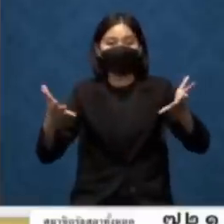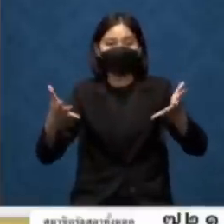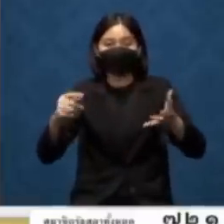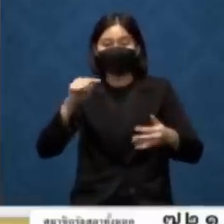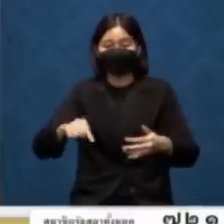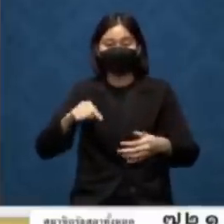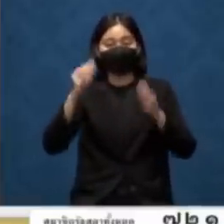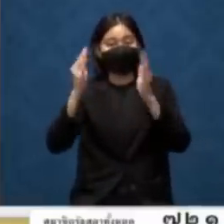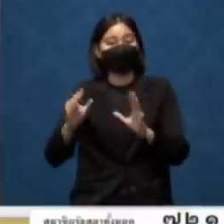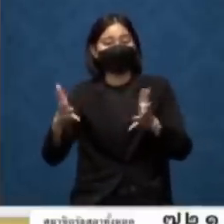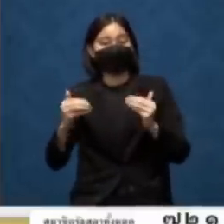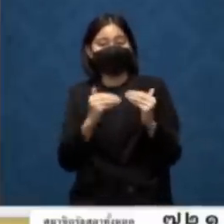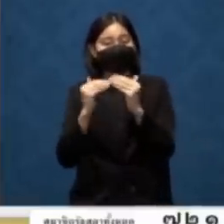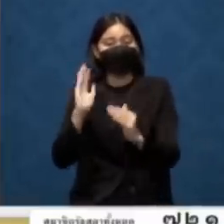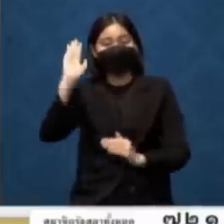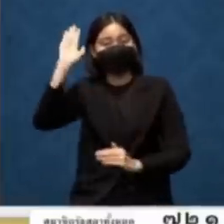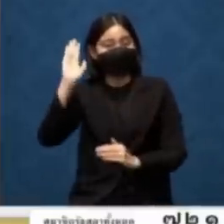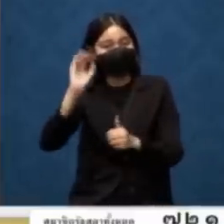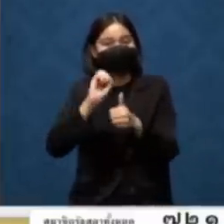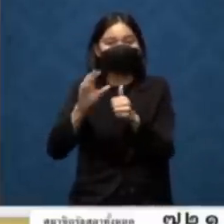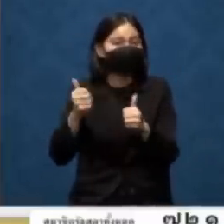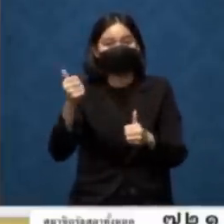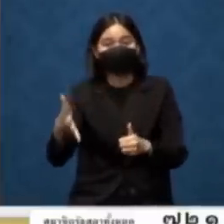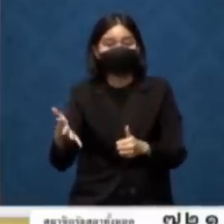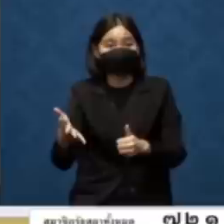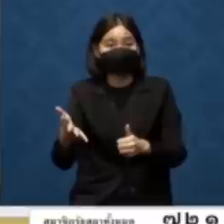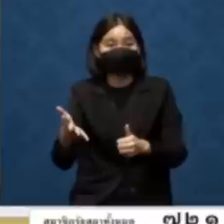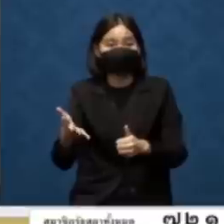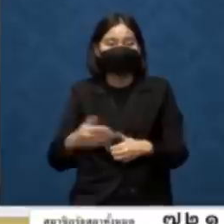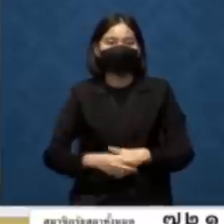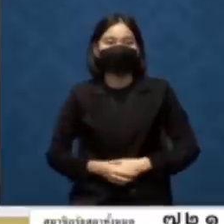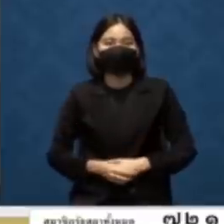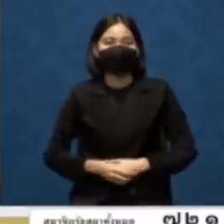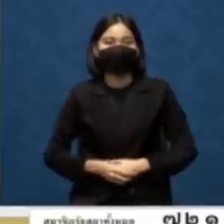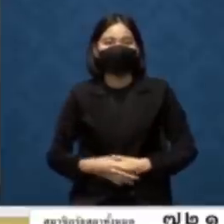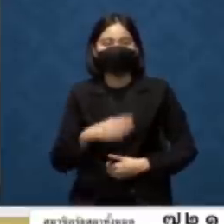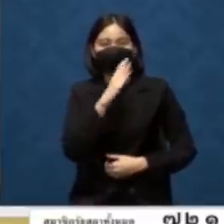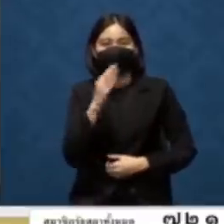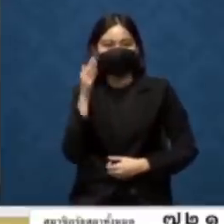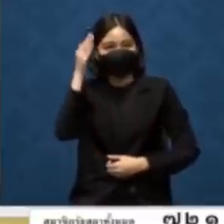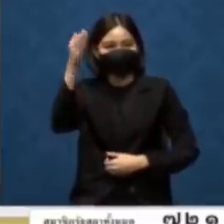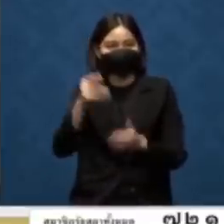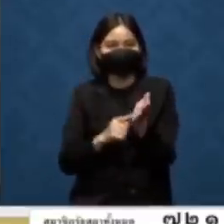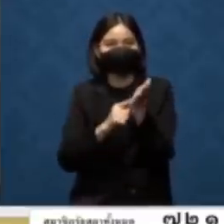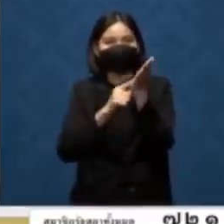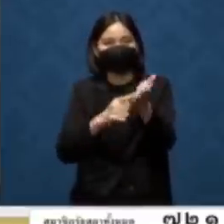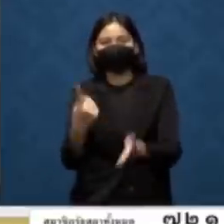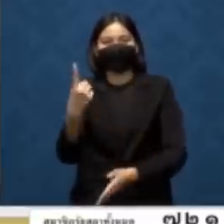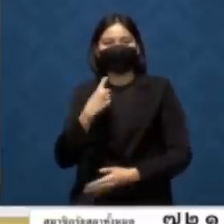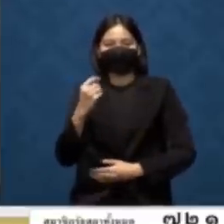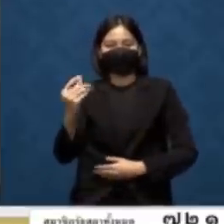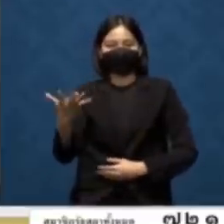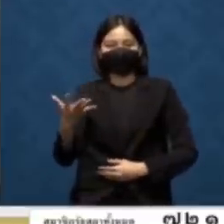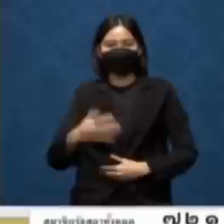่าถ้าครั้งหนาผมมีโอกาสเสนออ ท่จะไม่ถามปรานนี้แล้วนะคร